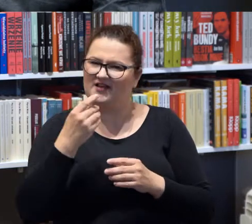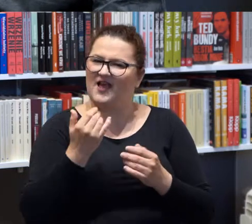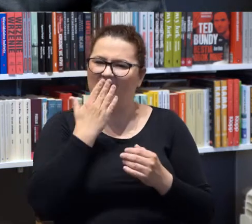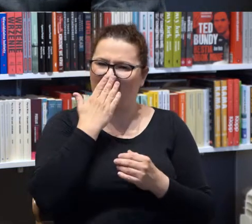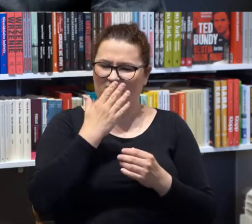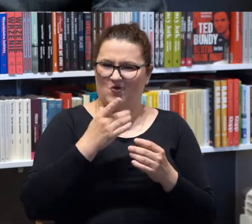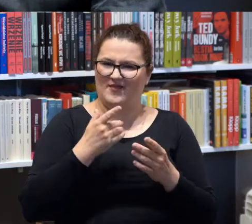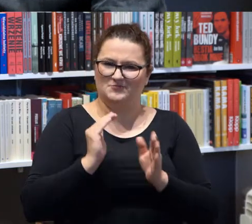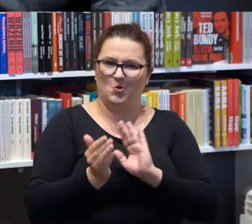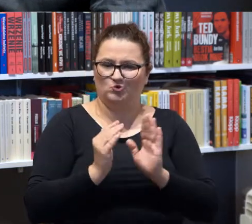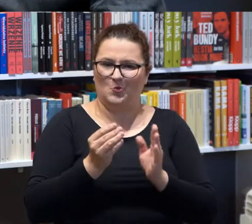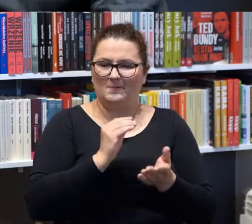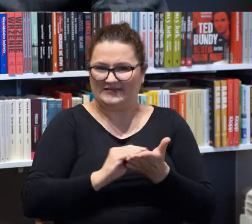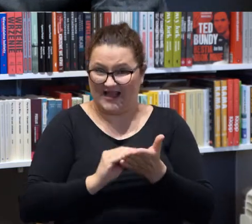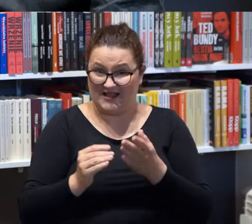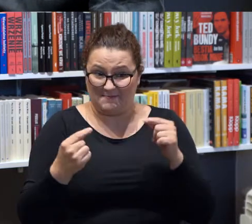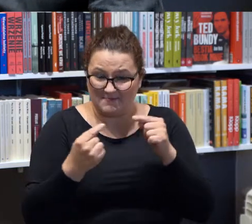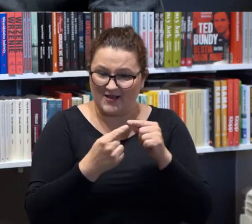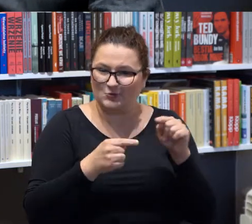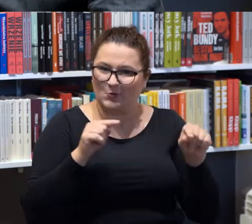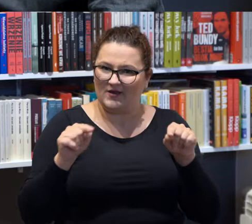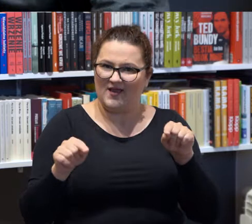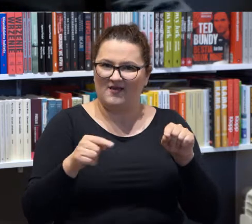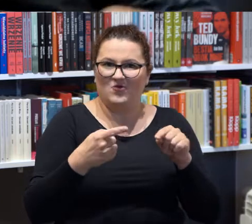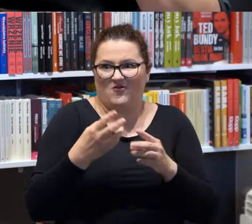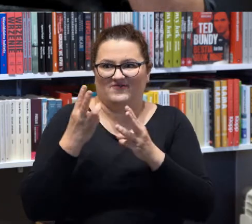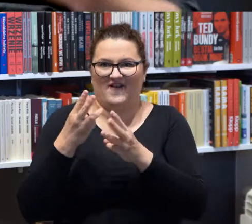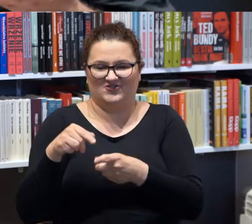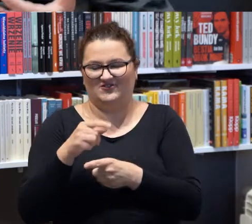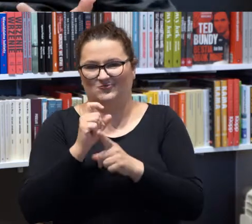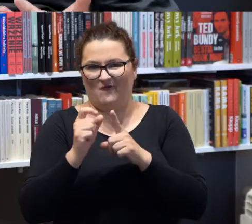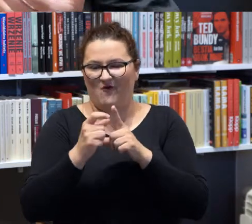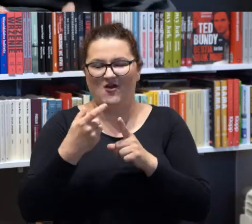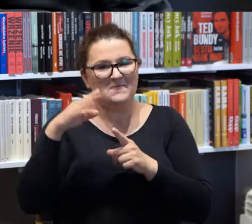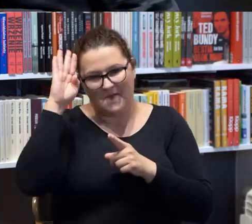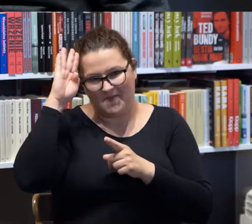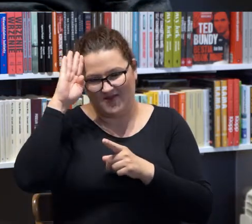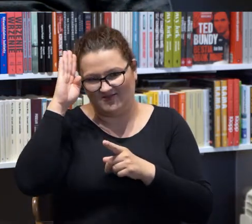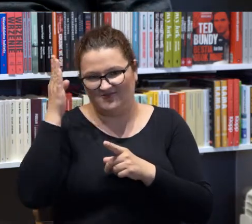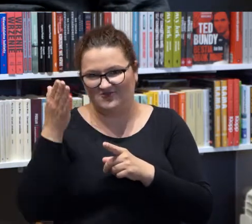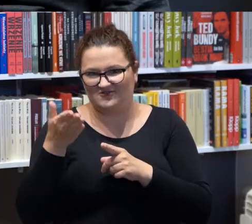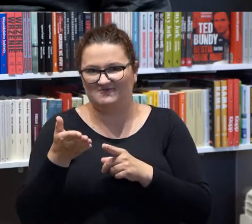sposobu pisania. Tego, w którym coraz ważniejsza staje się niepamięć. To znaczy, czy to jest jakaś taka próba